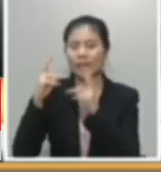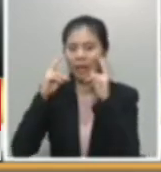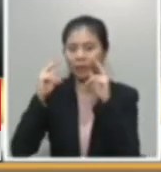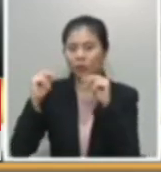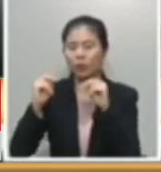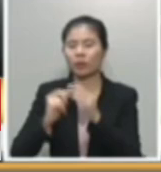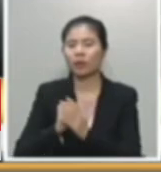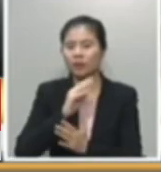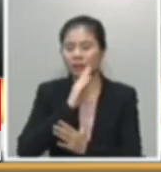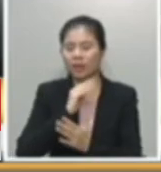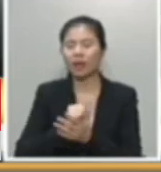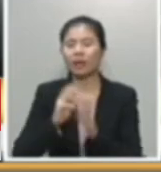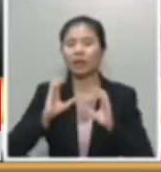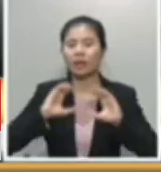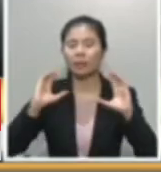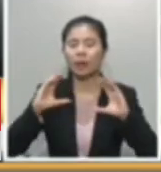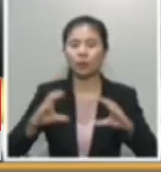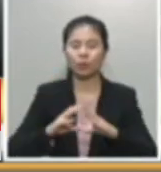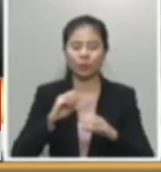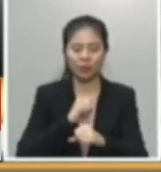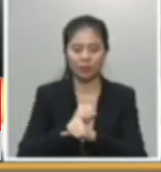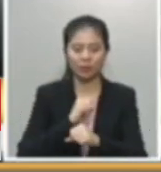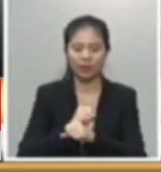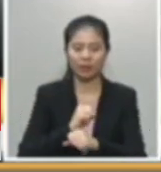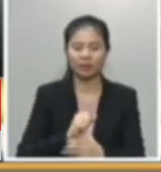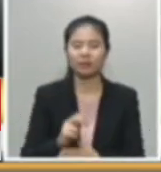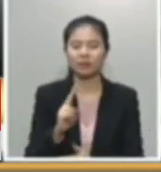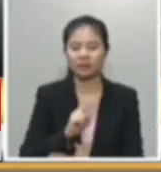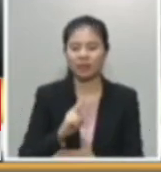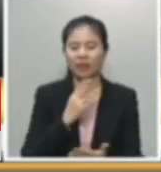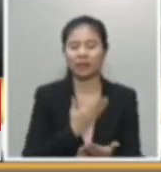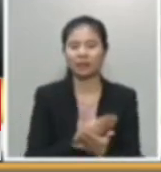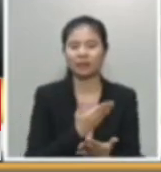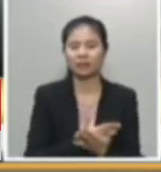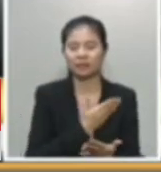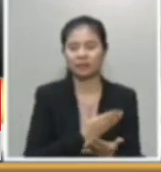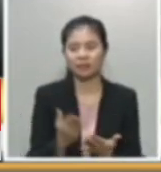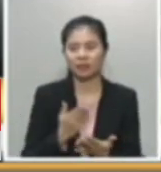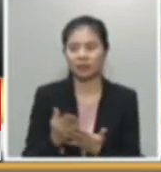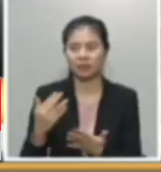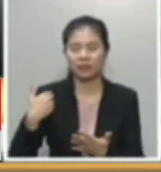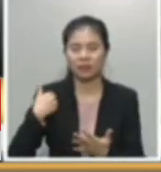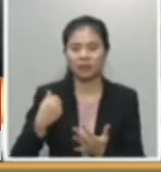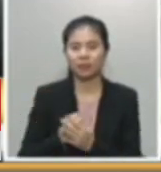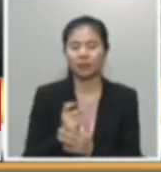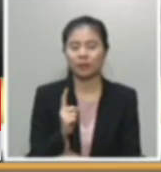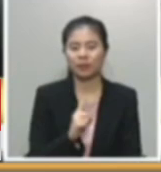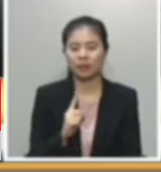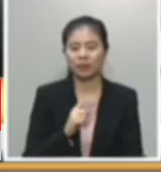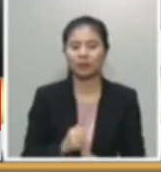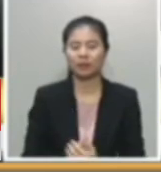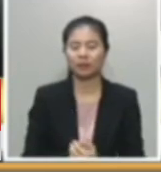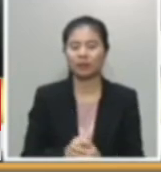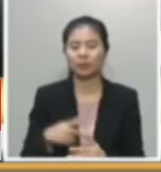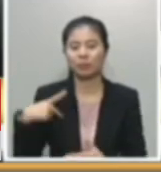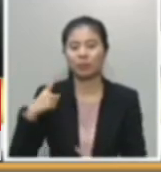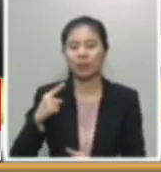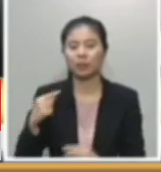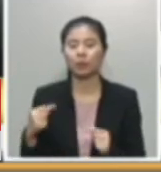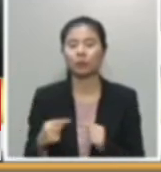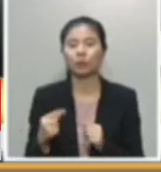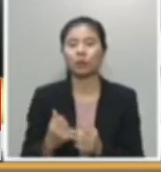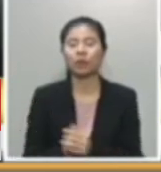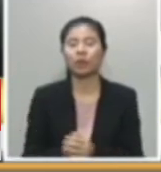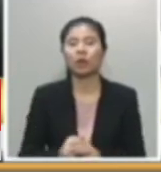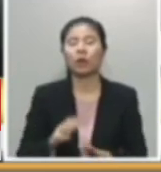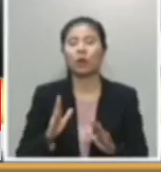ารัฐบาลและหน่วยงานรับเงินงบประมาณจะใช้จ่ายงบประมาณไปในเชิงสร้างสรรค์เป็นประโยชน์แก่พี่น้องประ